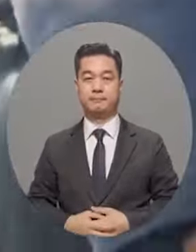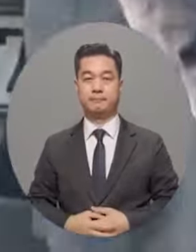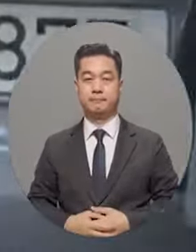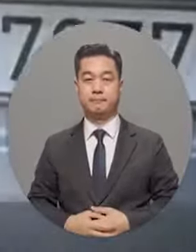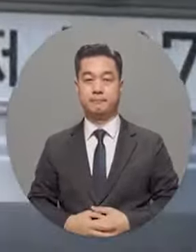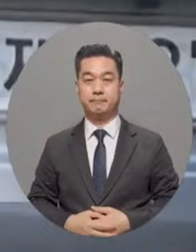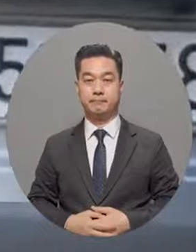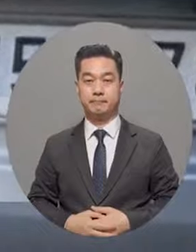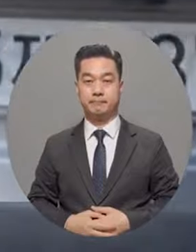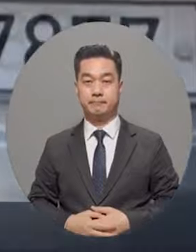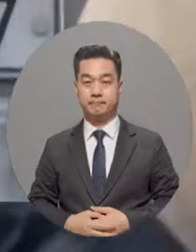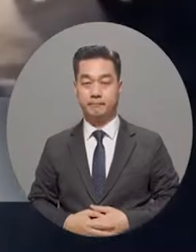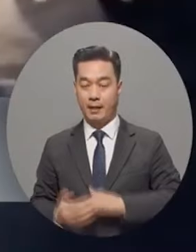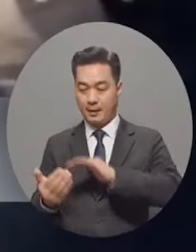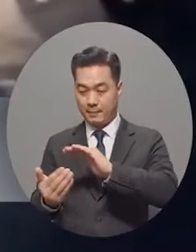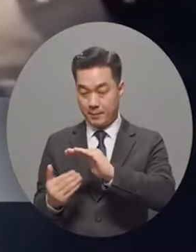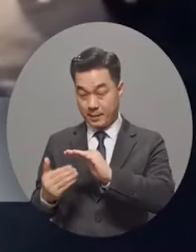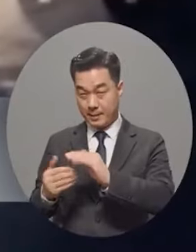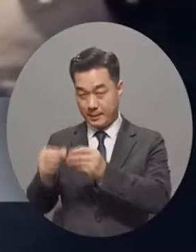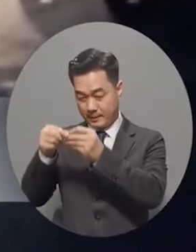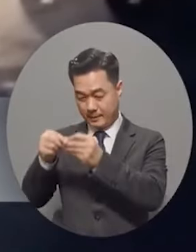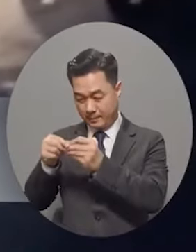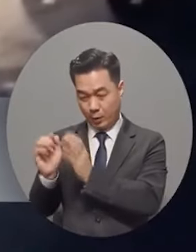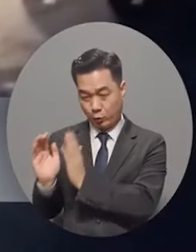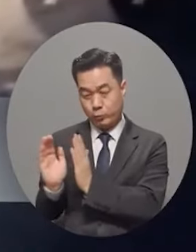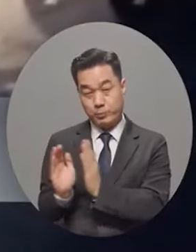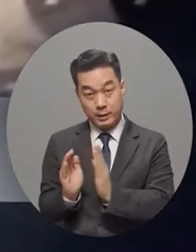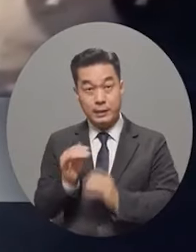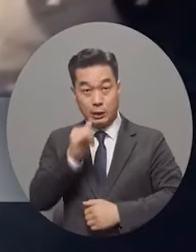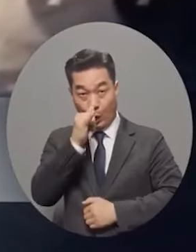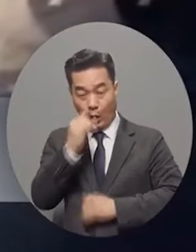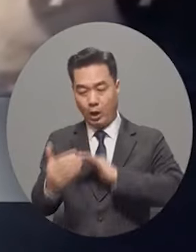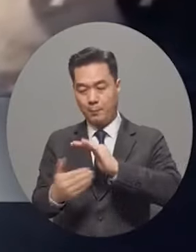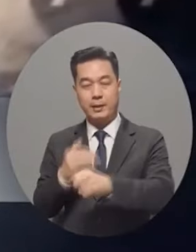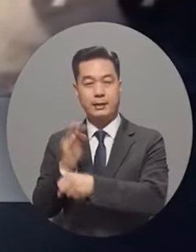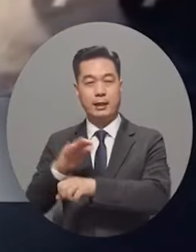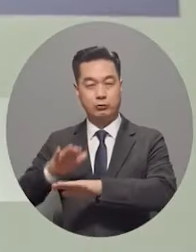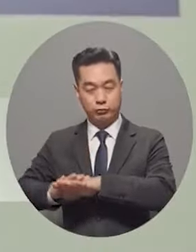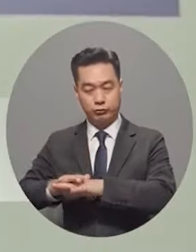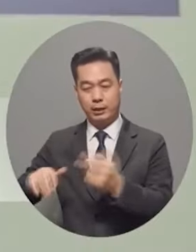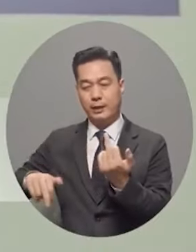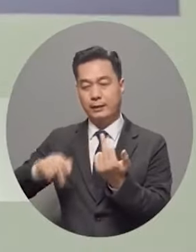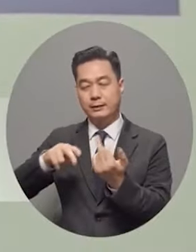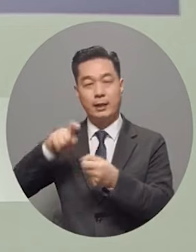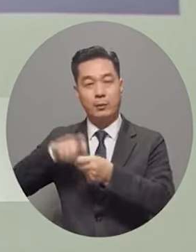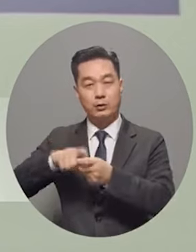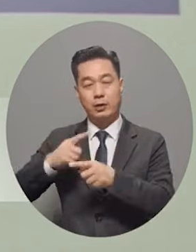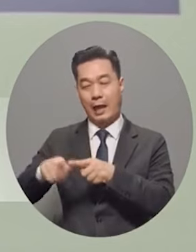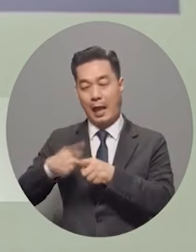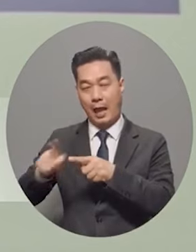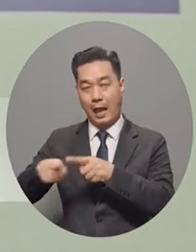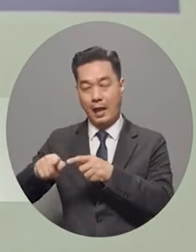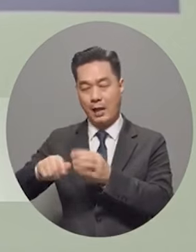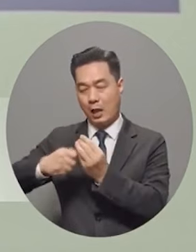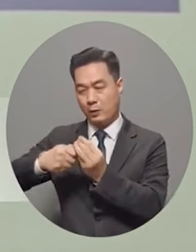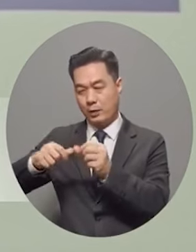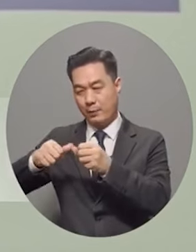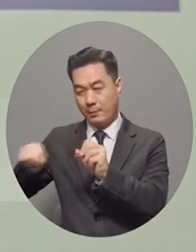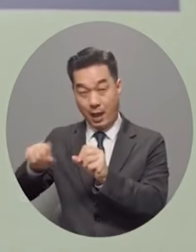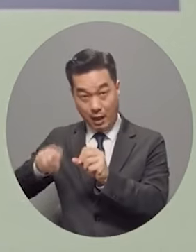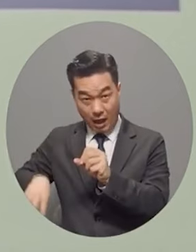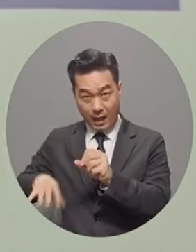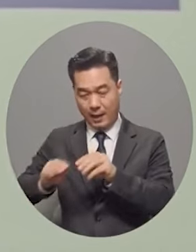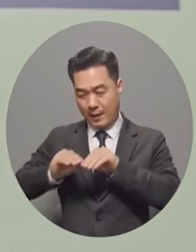씨가 치밀하게 범행을 준비했다고 밝혔습니다. 미리 구입한 등산용 칼을 손잡이를 떼어내고 칼끝을 날카롭게